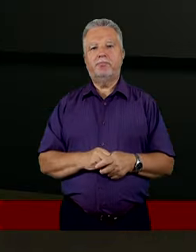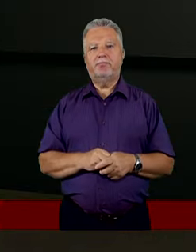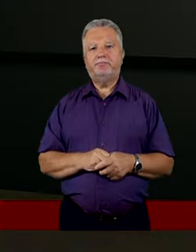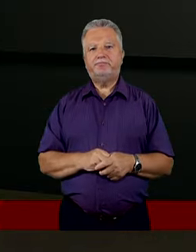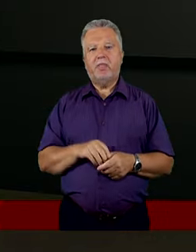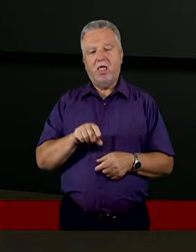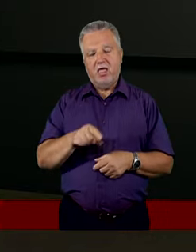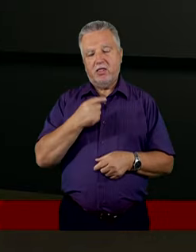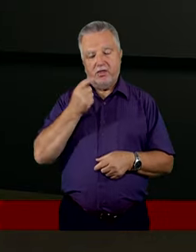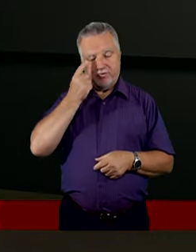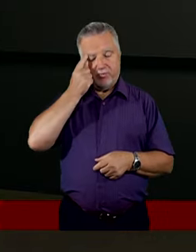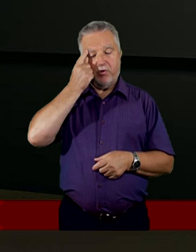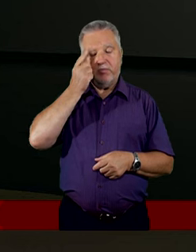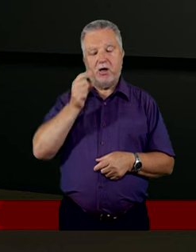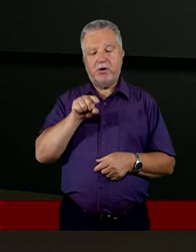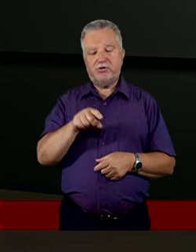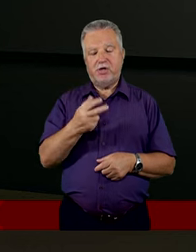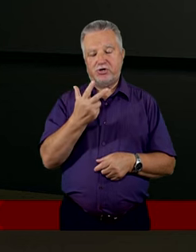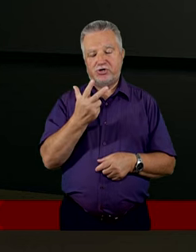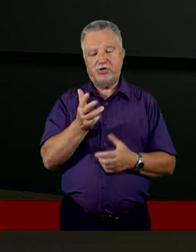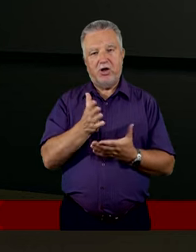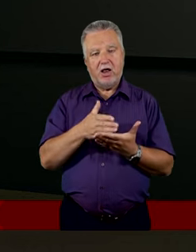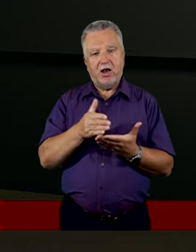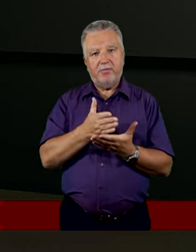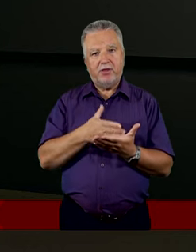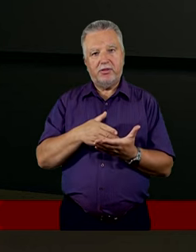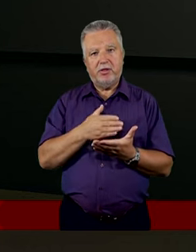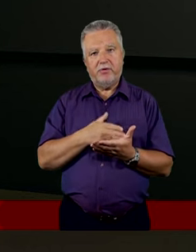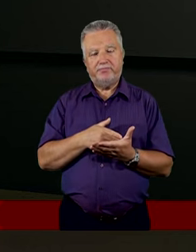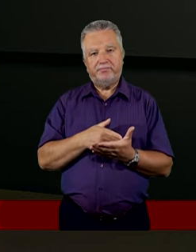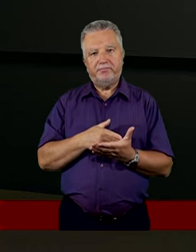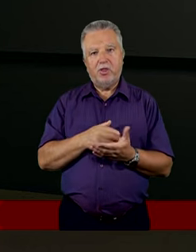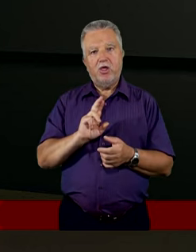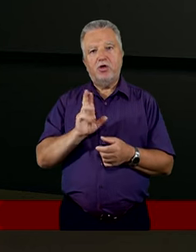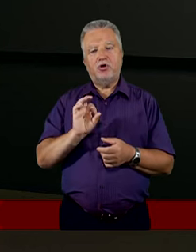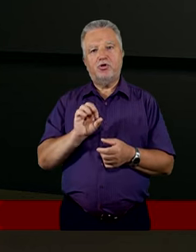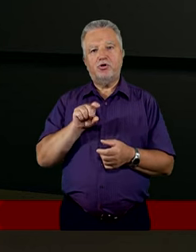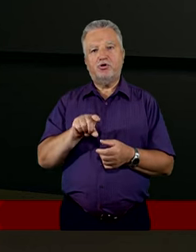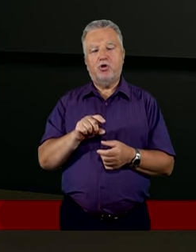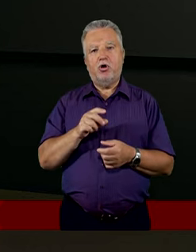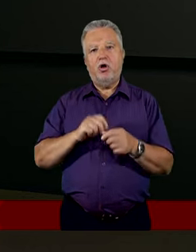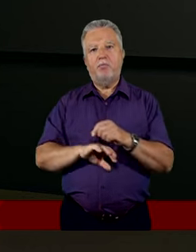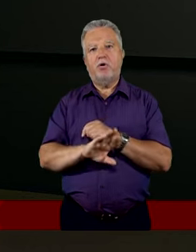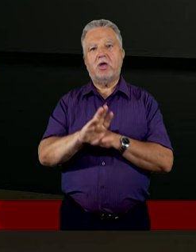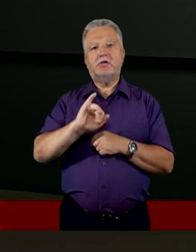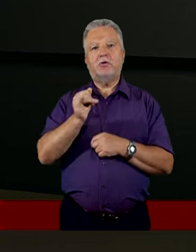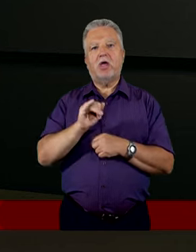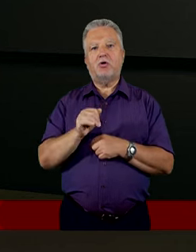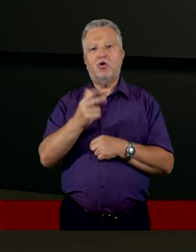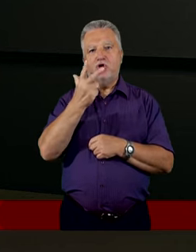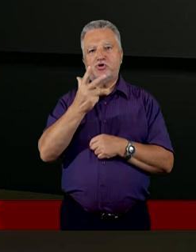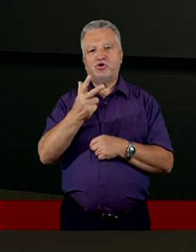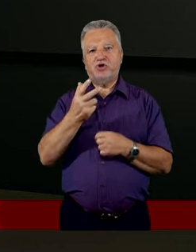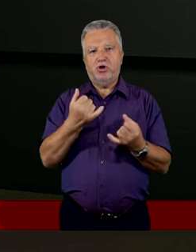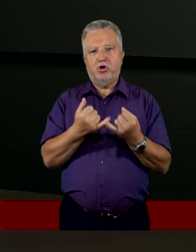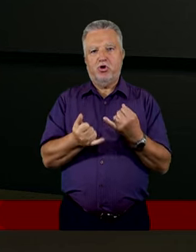Tu siostra wspomniała te trzy elementy. Ktoś to przedstawił jako taki trójnóg.